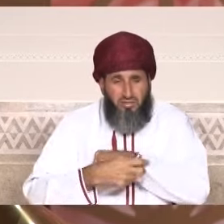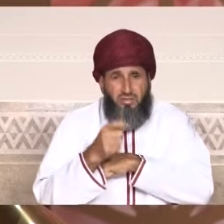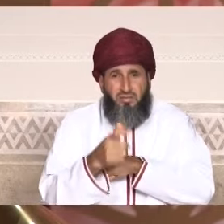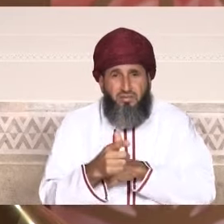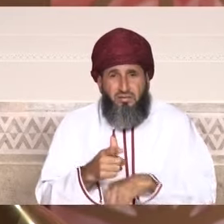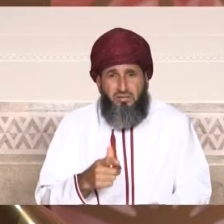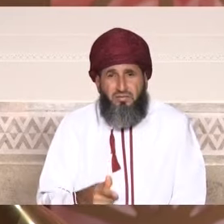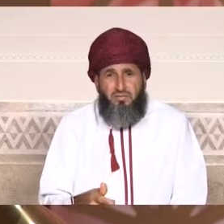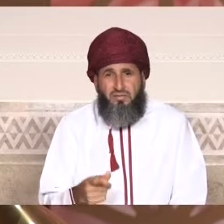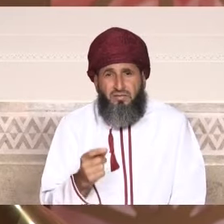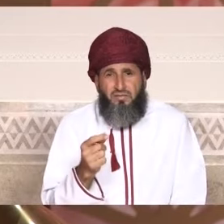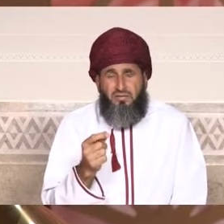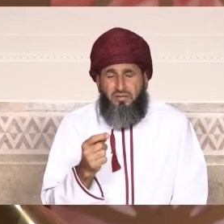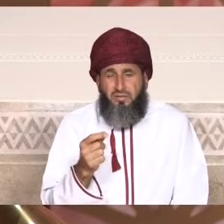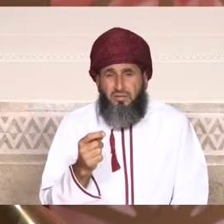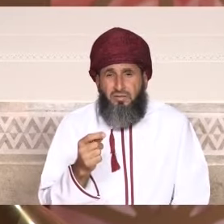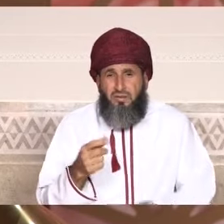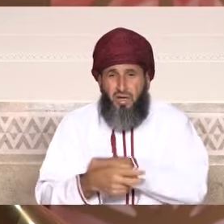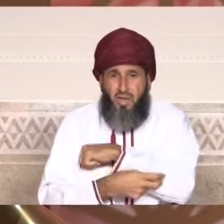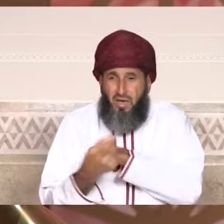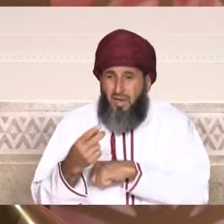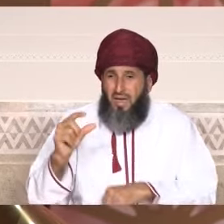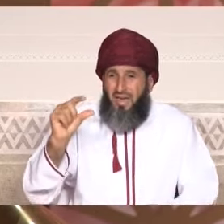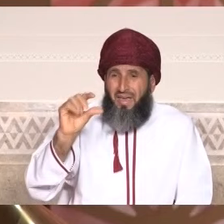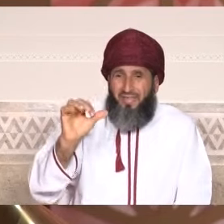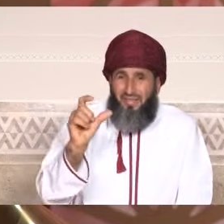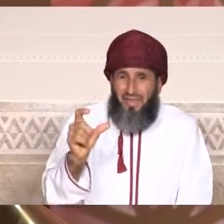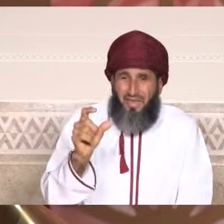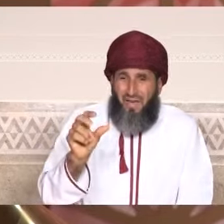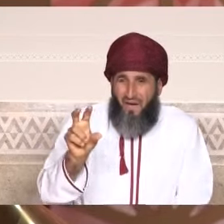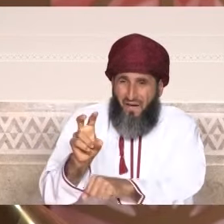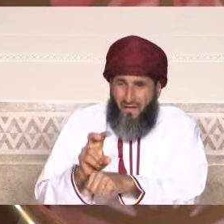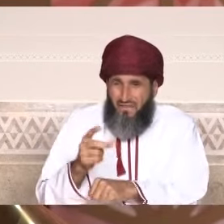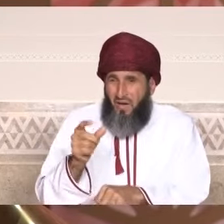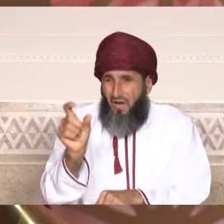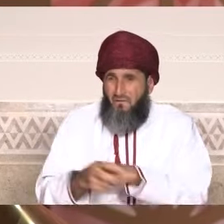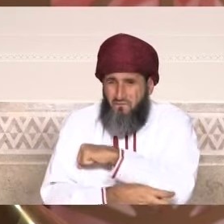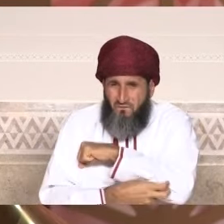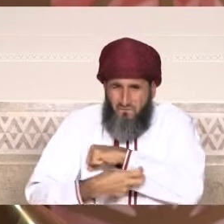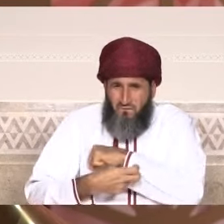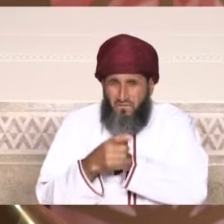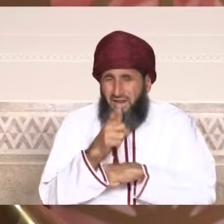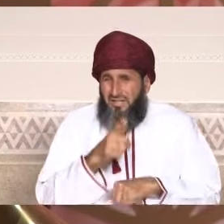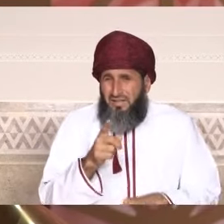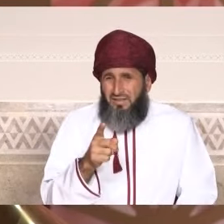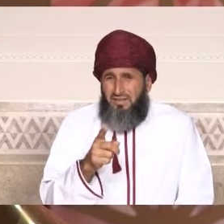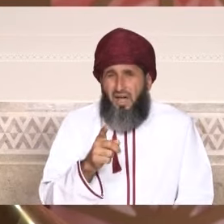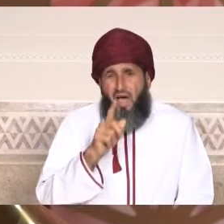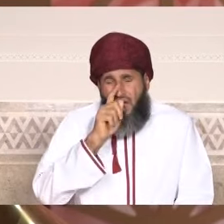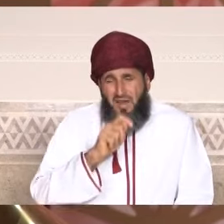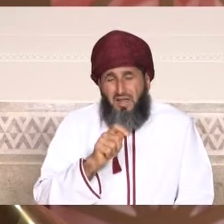فإذا كان للمزكي، إذا كان له دين على فقير مستحق للزكاة